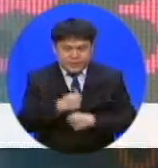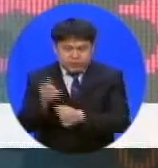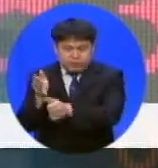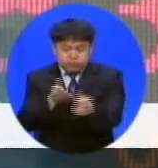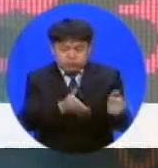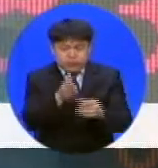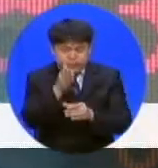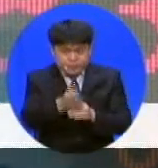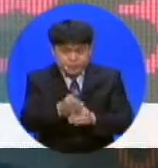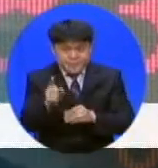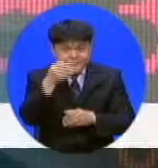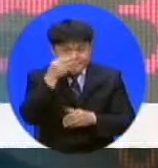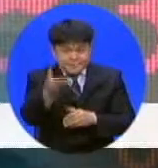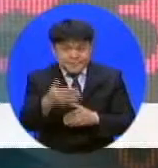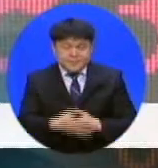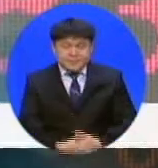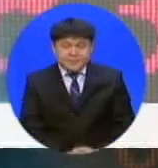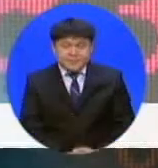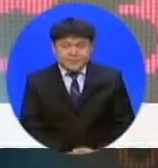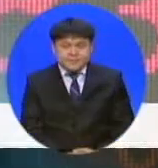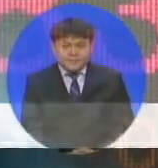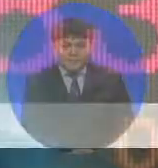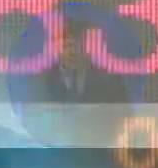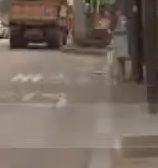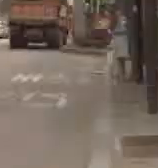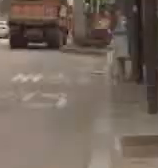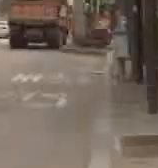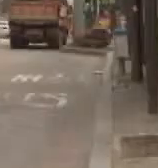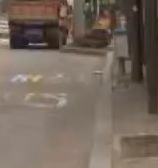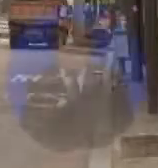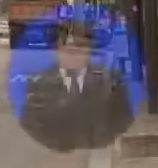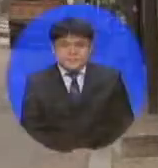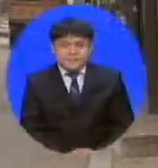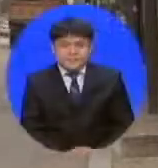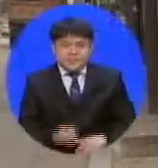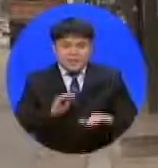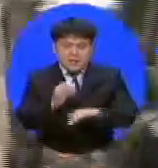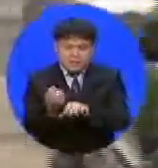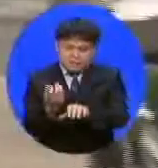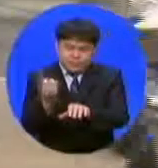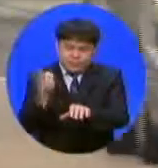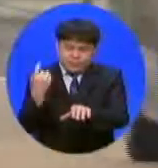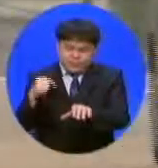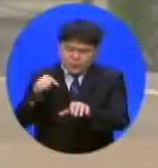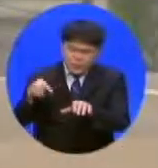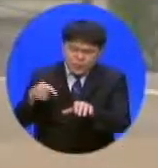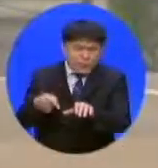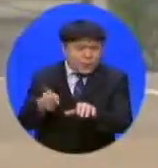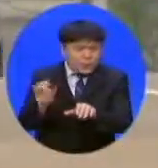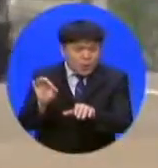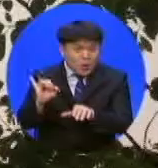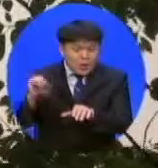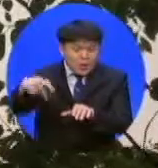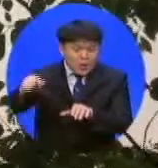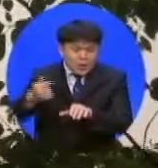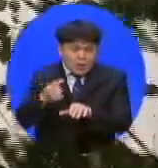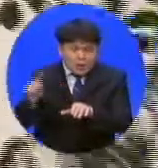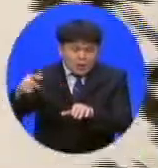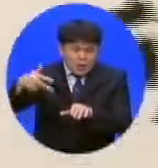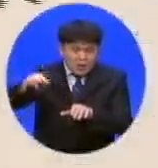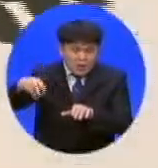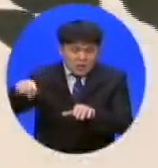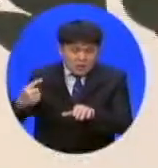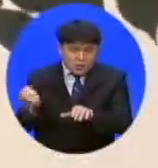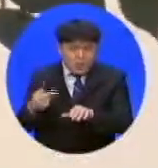주의를 요구했습니다. 경기도청 신희영 기자입니다. 자동차 배기가스에서 나오는 이산화질소와 강한 자외선이